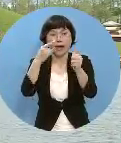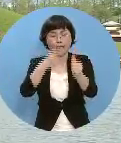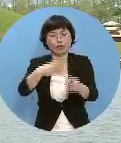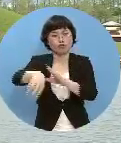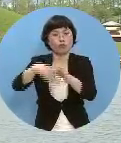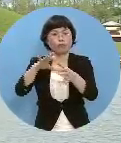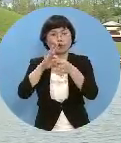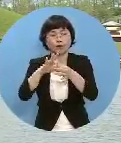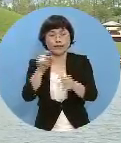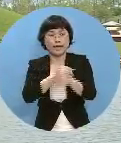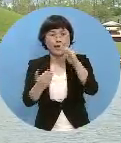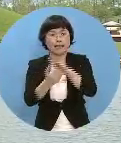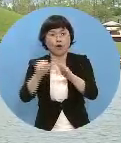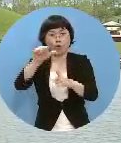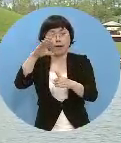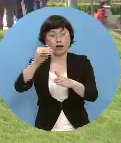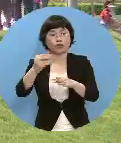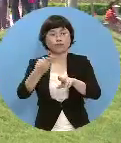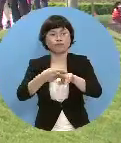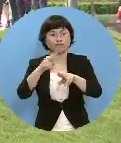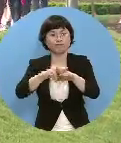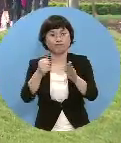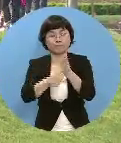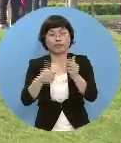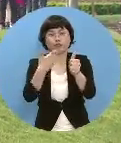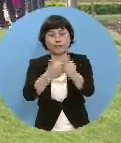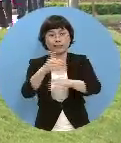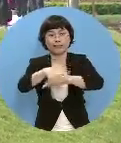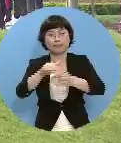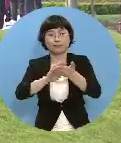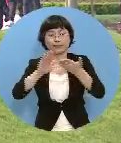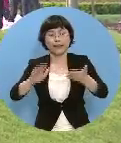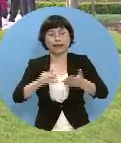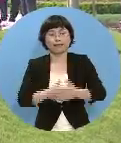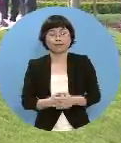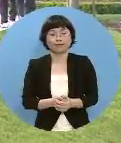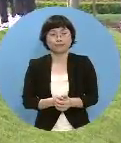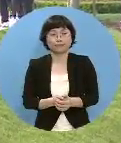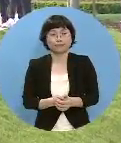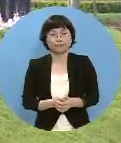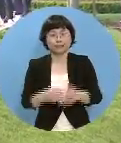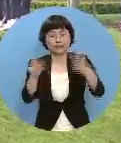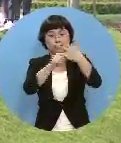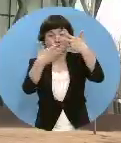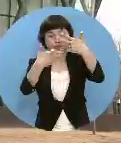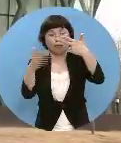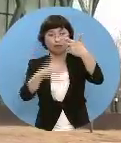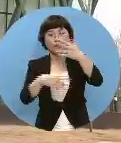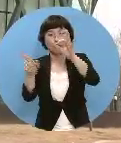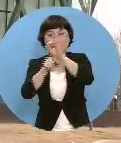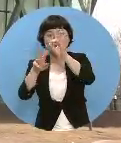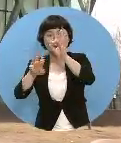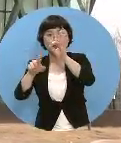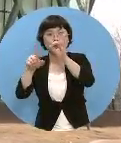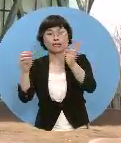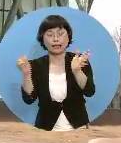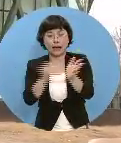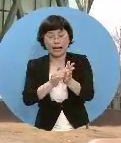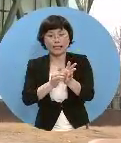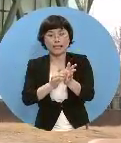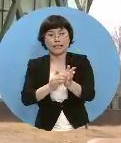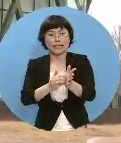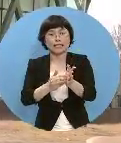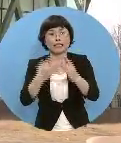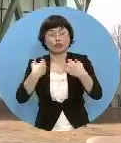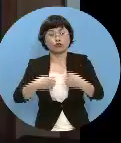추첨을 통해 최대 5만 원 상당의 기념품을 주기로 했습니다. 10월 31일까지 이 이벤트를 운영하며